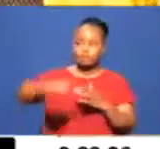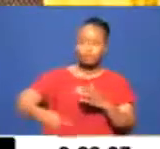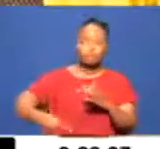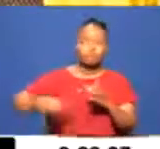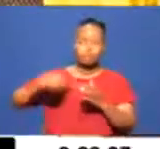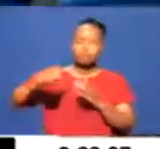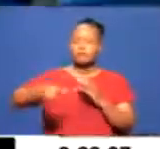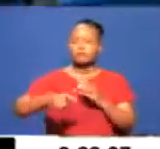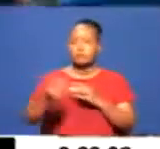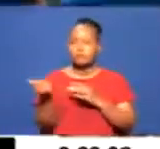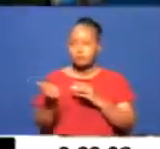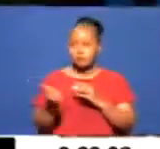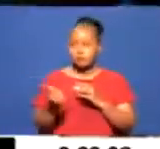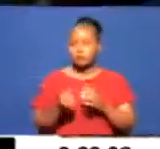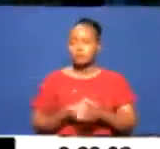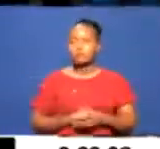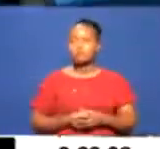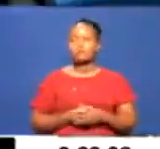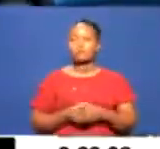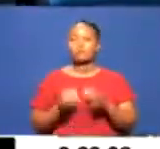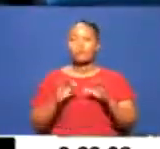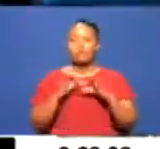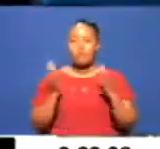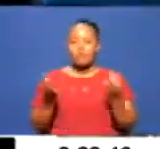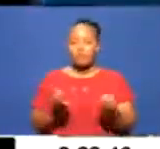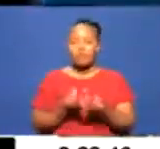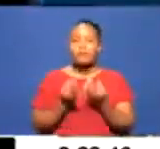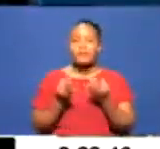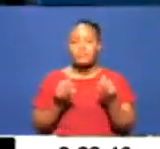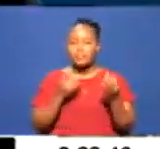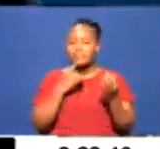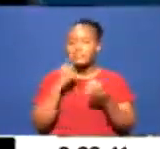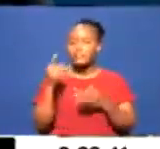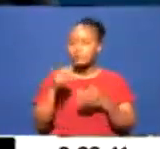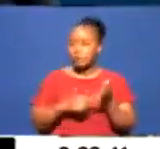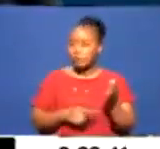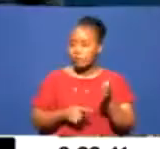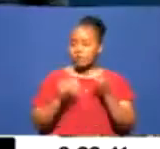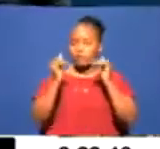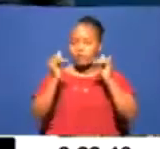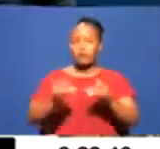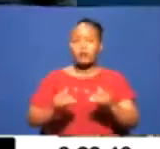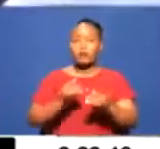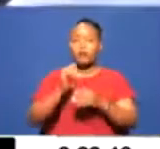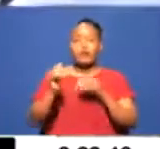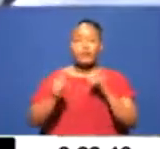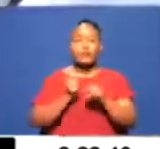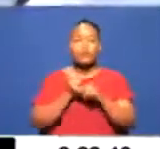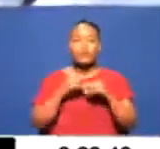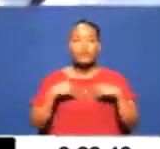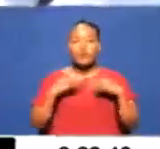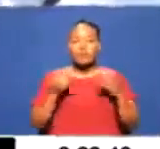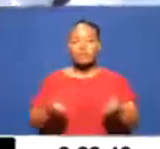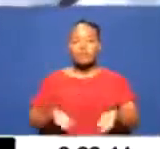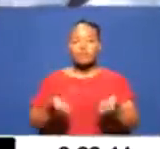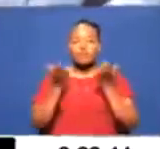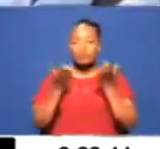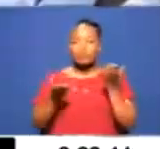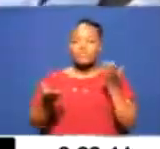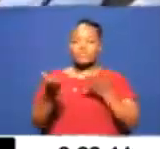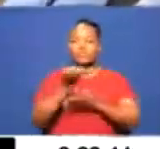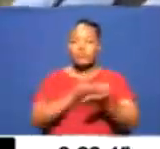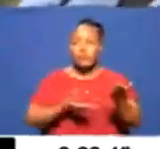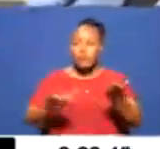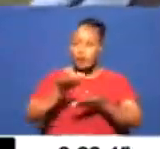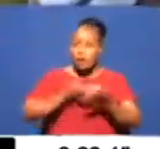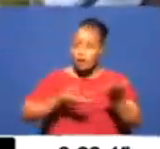activities. The families expressing optimism that the new year would see an improved economy. Mie kilicho nileta hapa